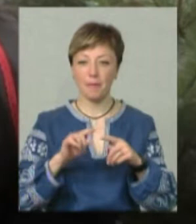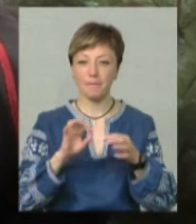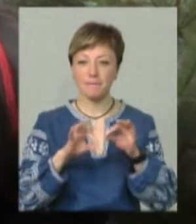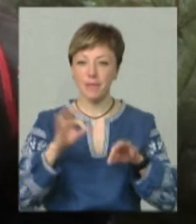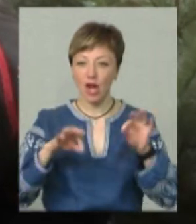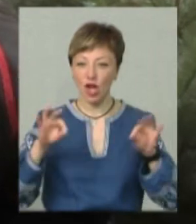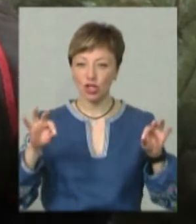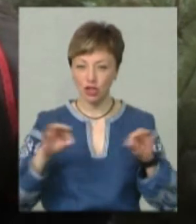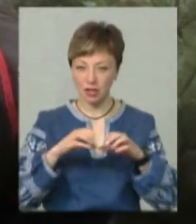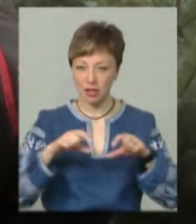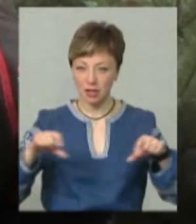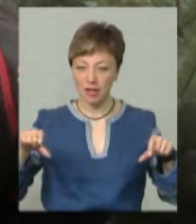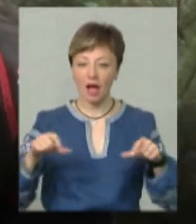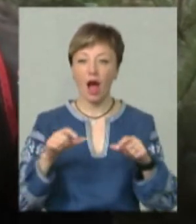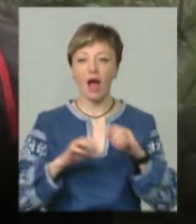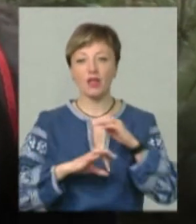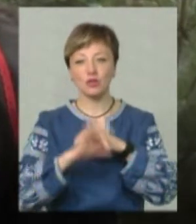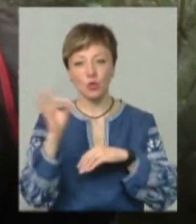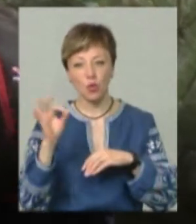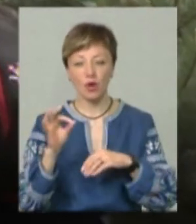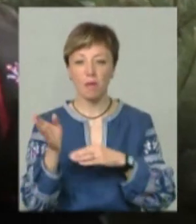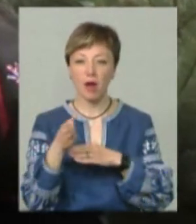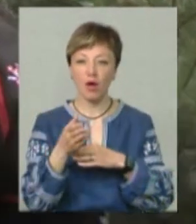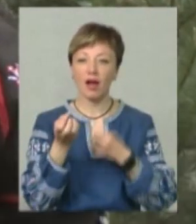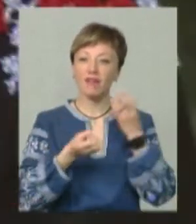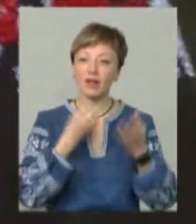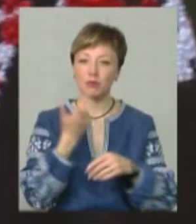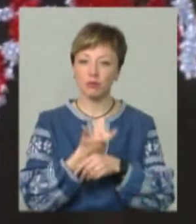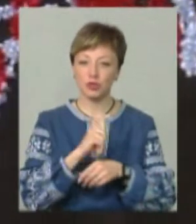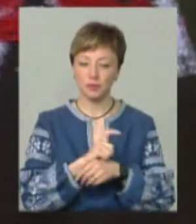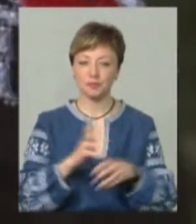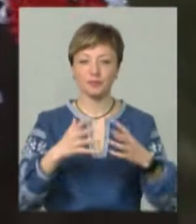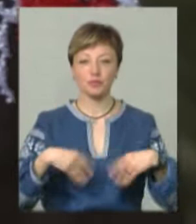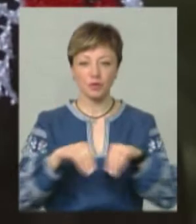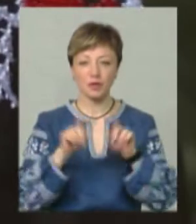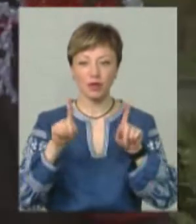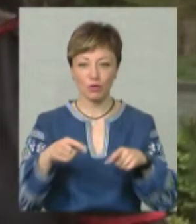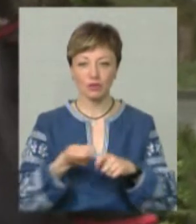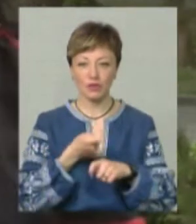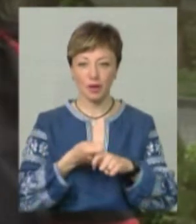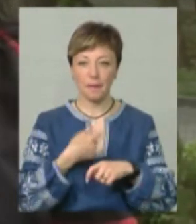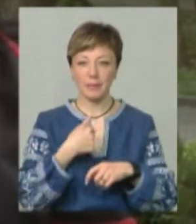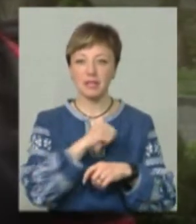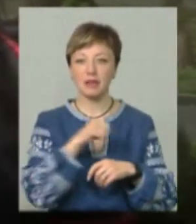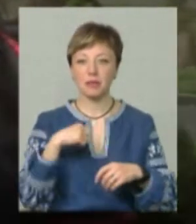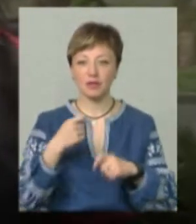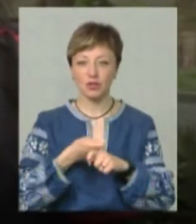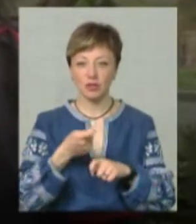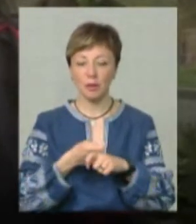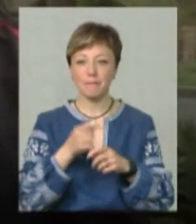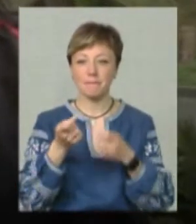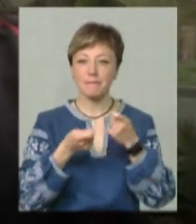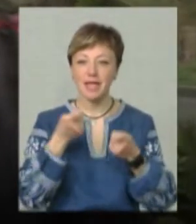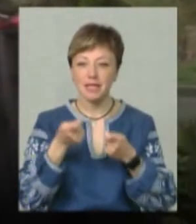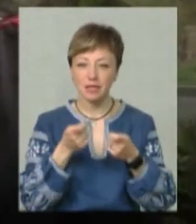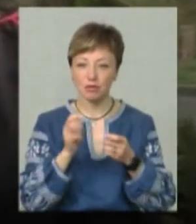то на Сході України, саме у Маріуполі, це більше такий квітковий орнамент. В родині Галини також вишивали. Ми самі вишивали, вишивали бісером, тому